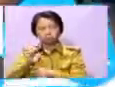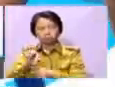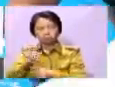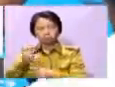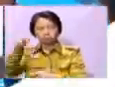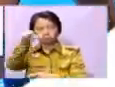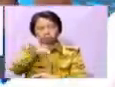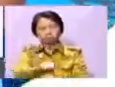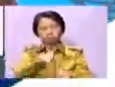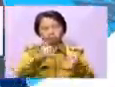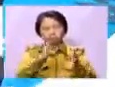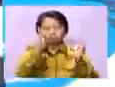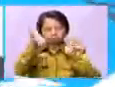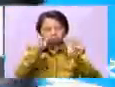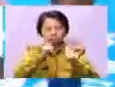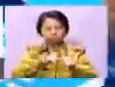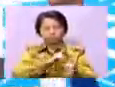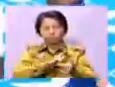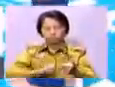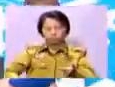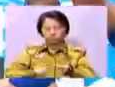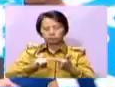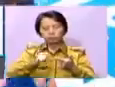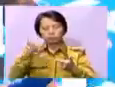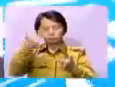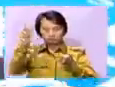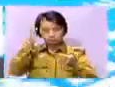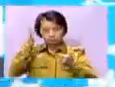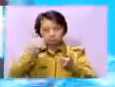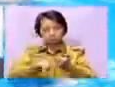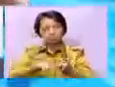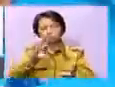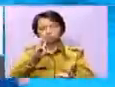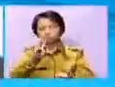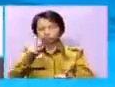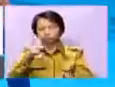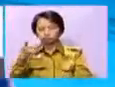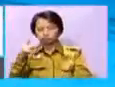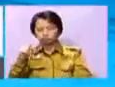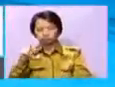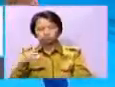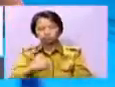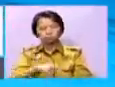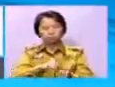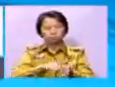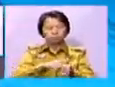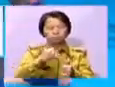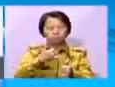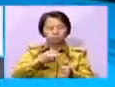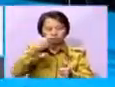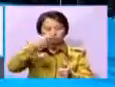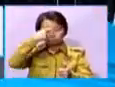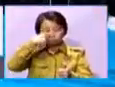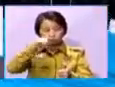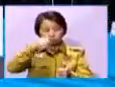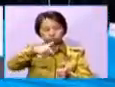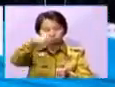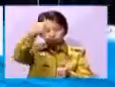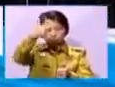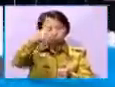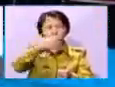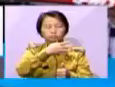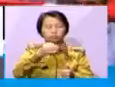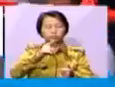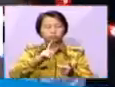lepas menewaskan atlet negara Tengku Syarizal. Manakala acara 71 kilo, Anung Kartasari dari Thailand juga muncul